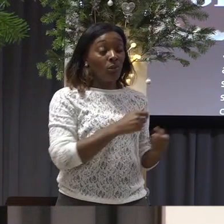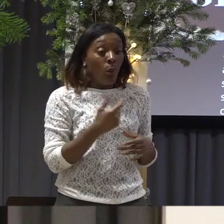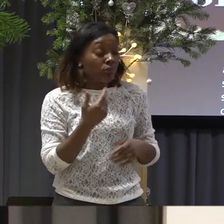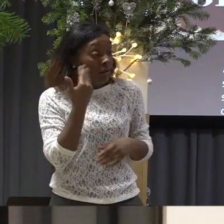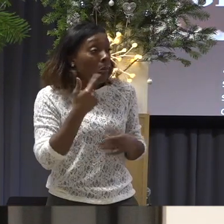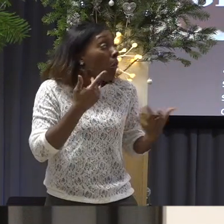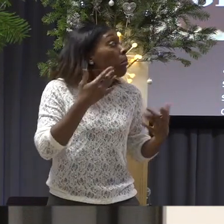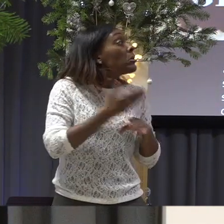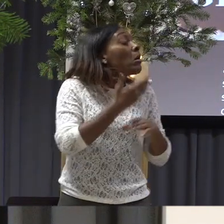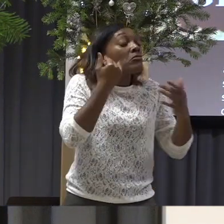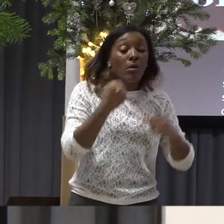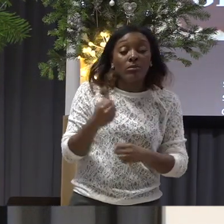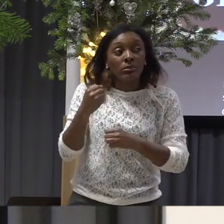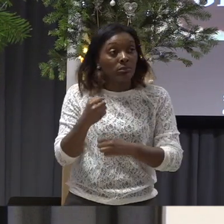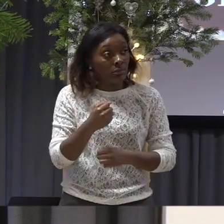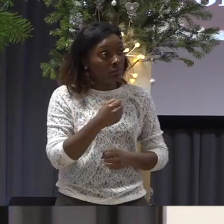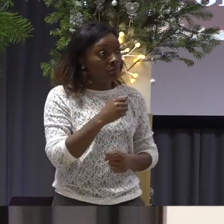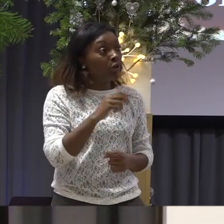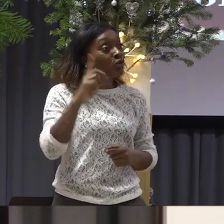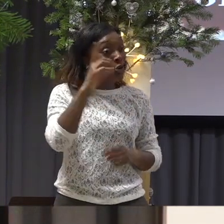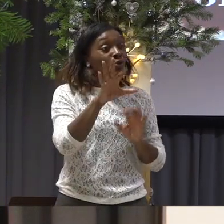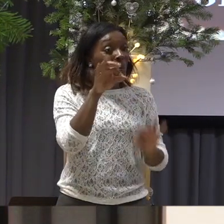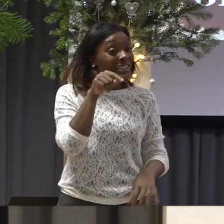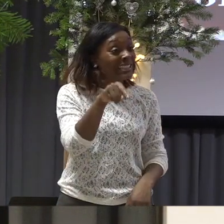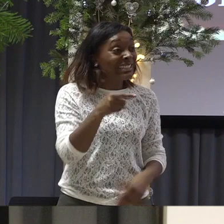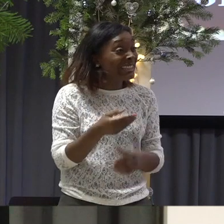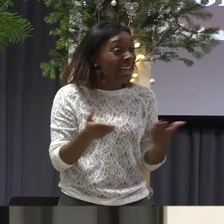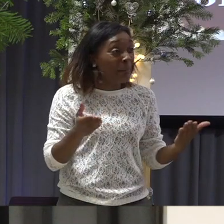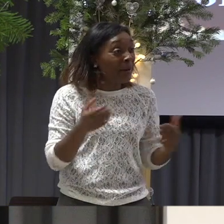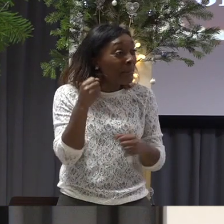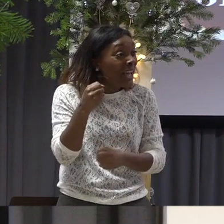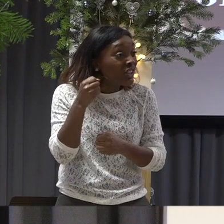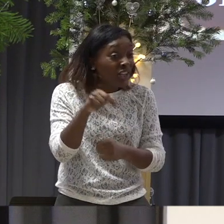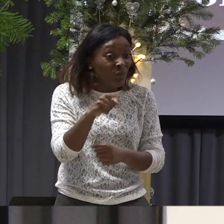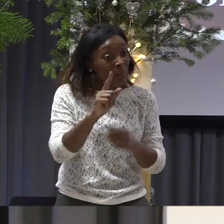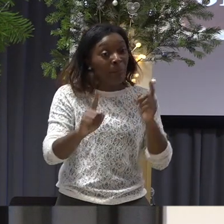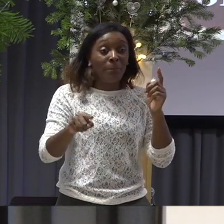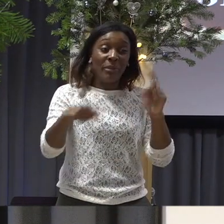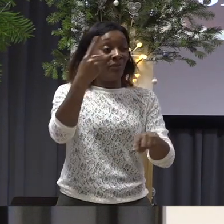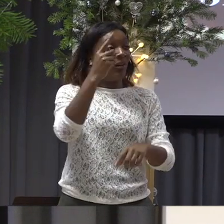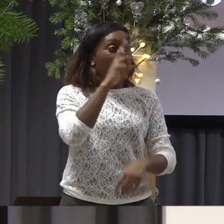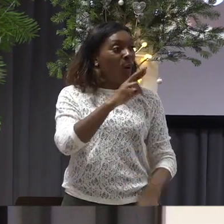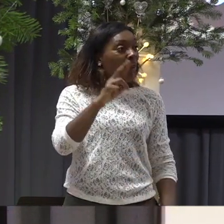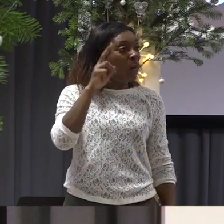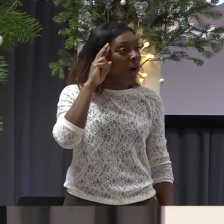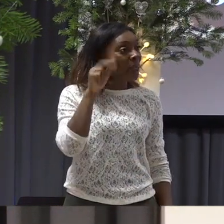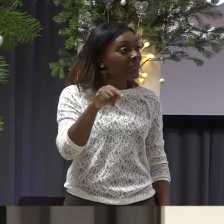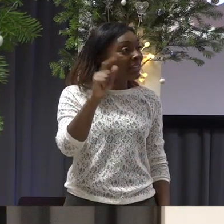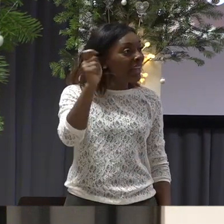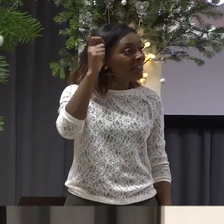que c'était à David. Dieu a mis un veto sur tous les autres. Et il a dit,